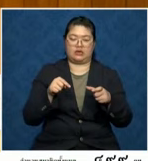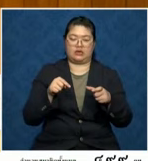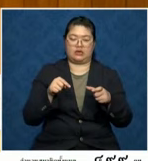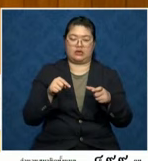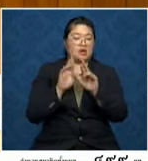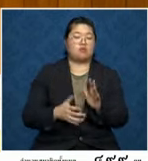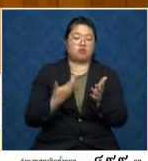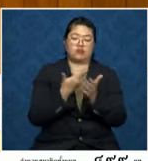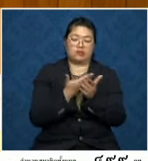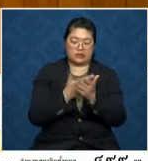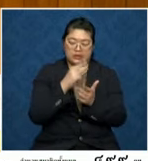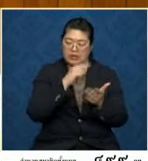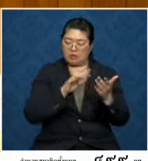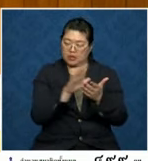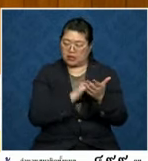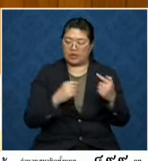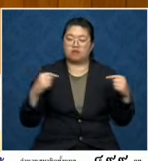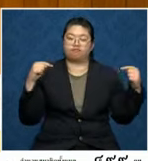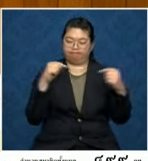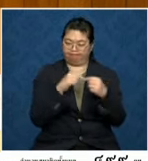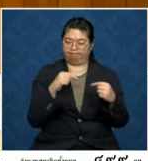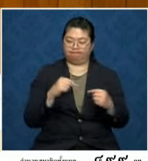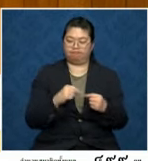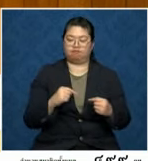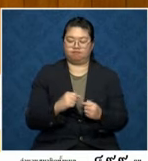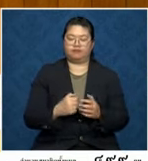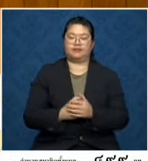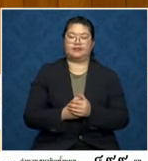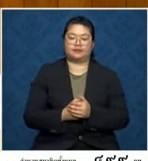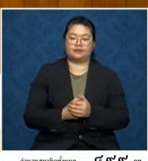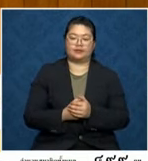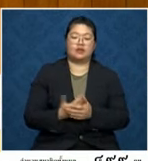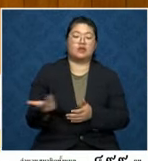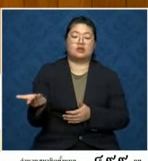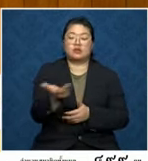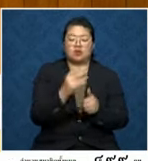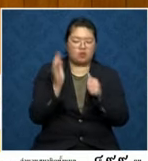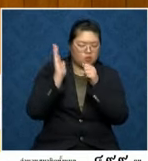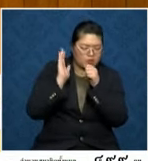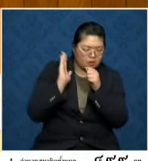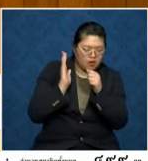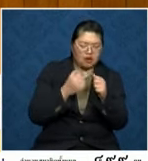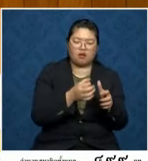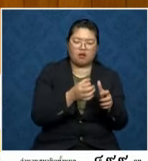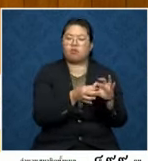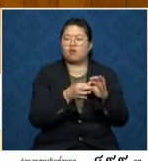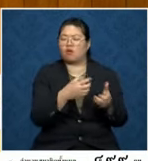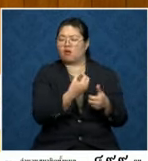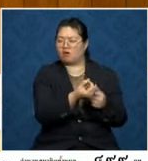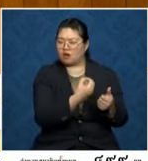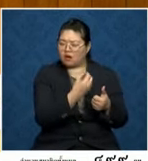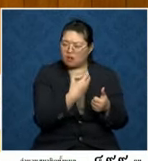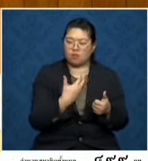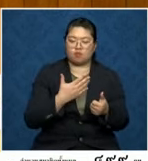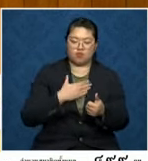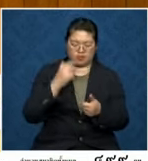มประเด็นที่เพื่อนสมาชิกได้มีการห่วงใยผมคิดว่าสภาเ